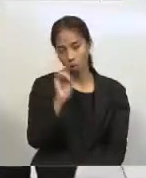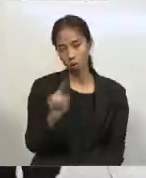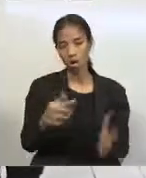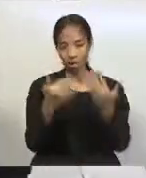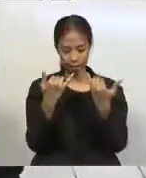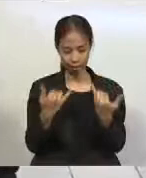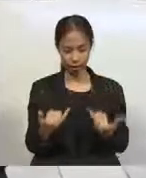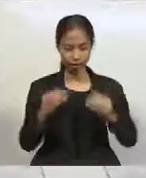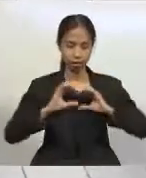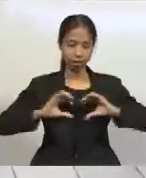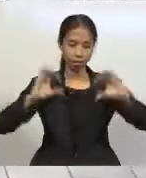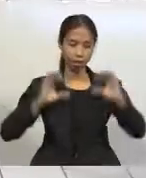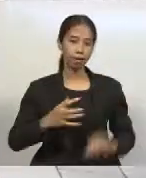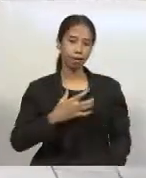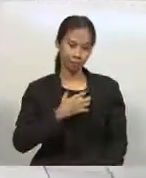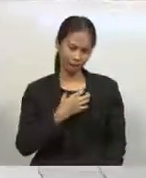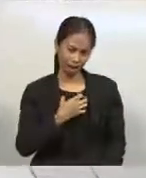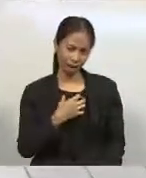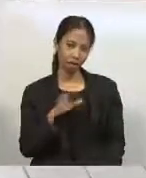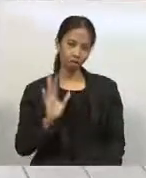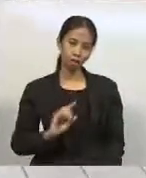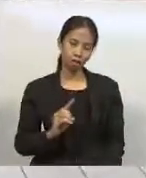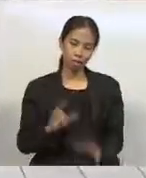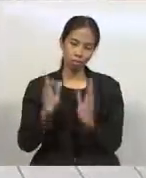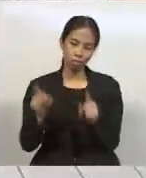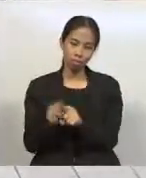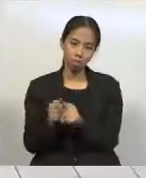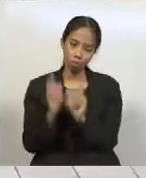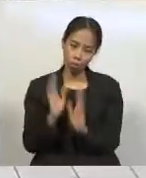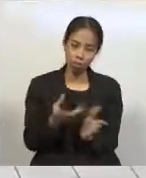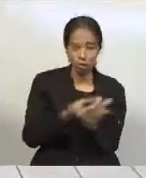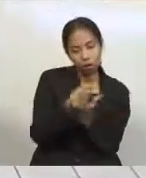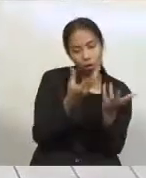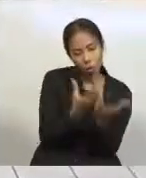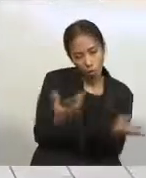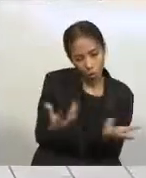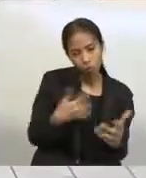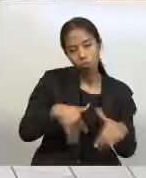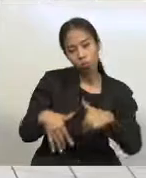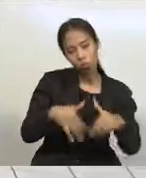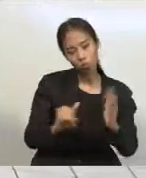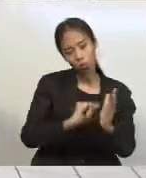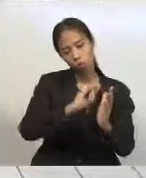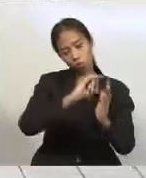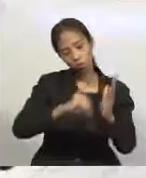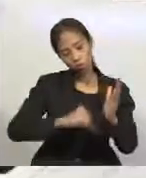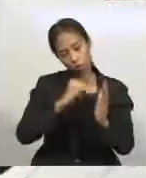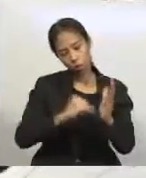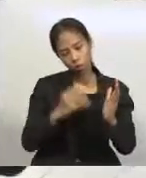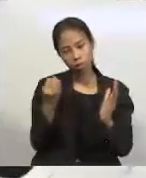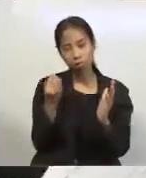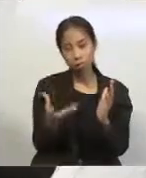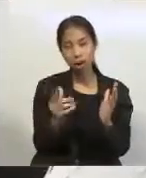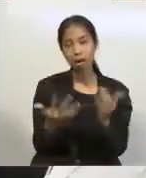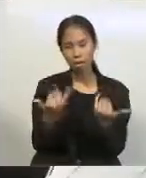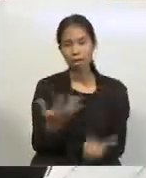ายของรัฐบาลเนี่ยต้องการที่จะให้เม็ดเงินกระจายออกไปสู่ร้านค้ารายย่อยภายในชุมชนต่างจังหวัดให้ได้มากที่สุดดังนั้น